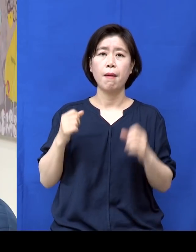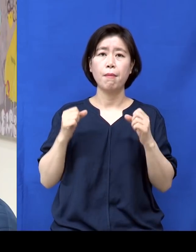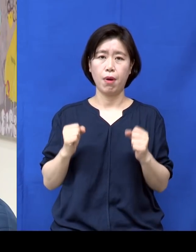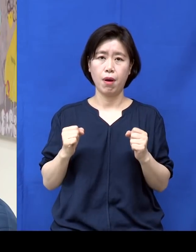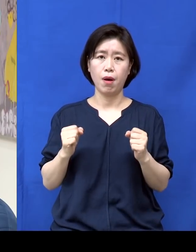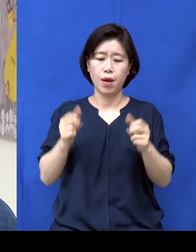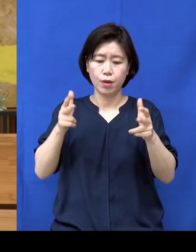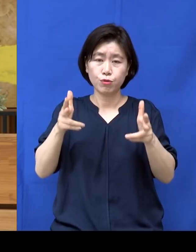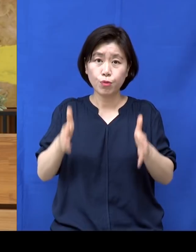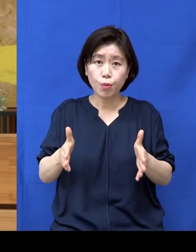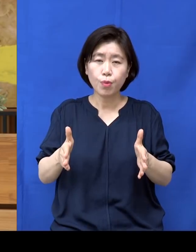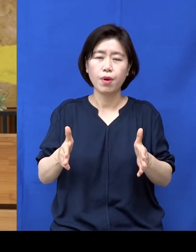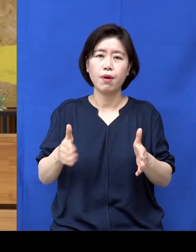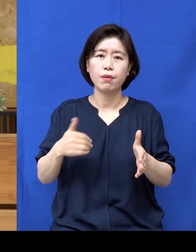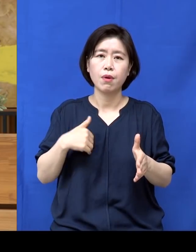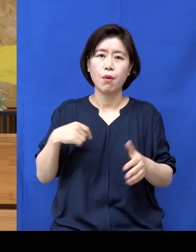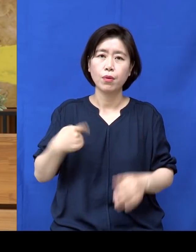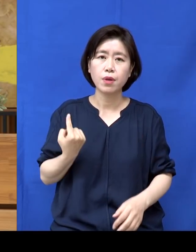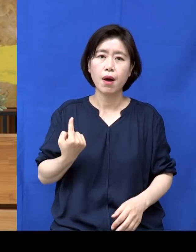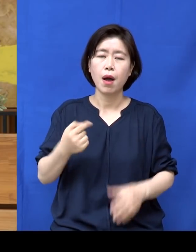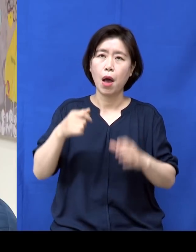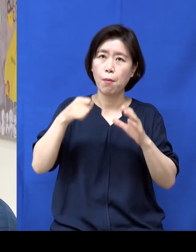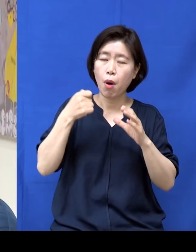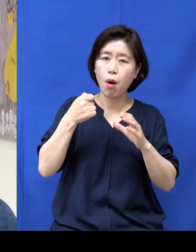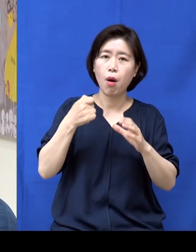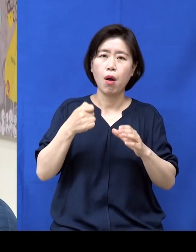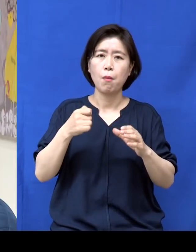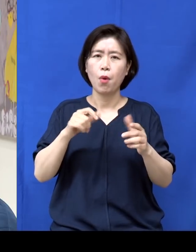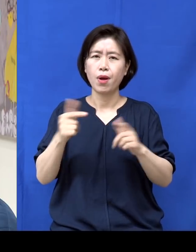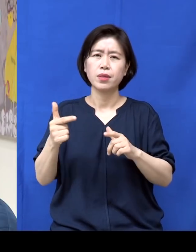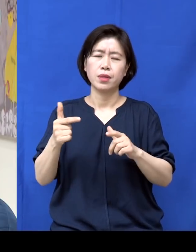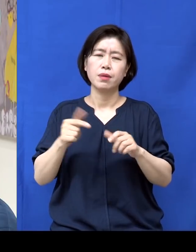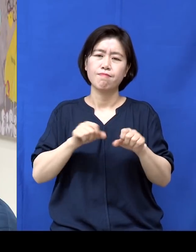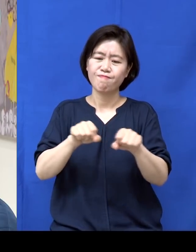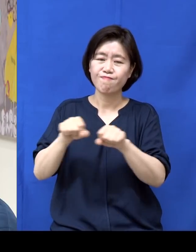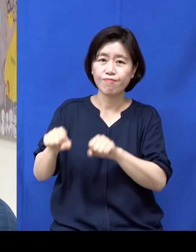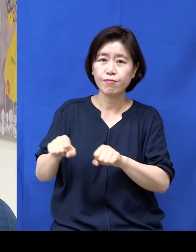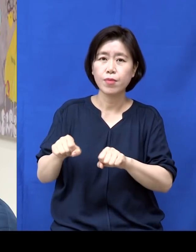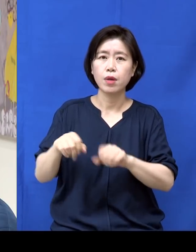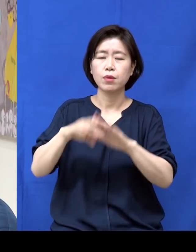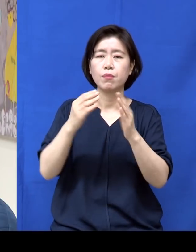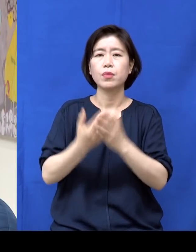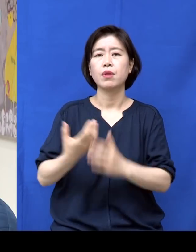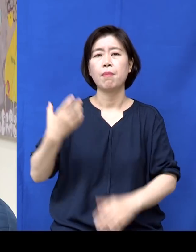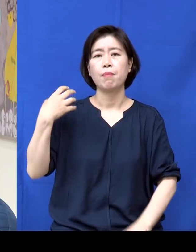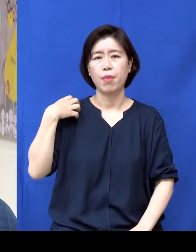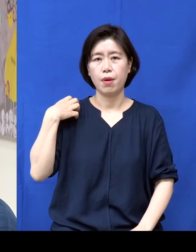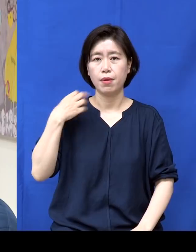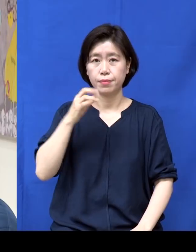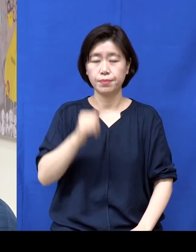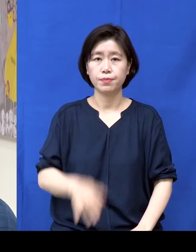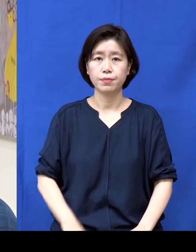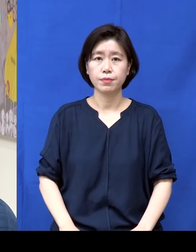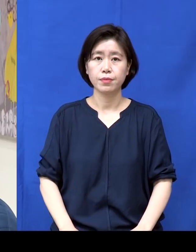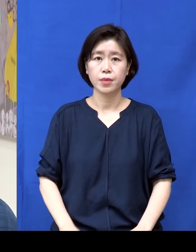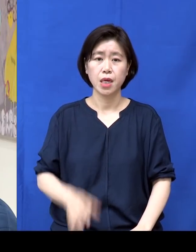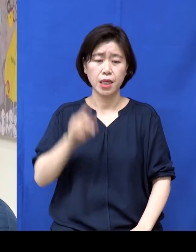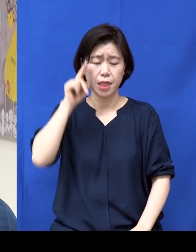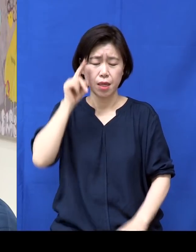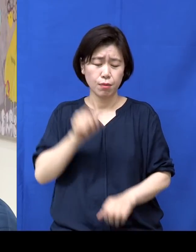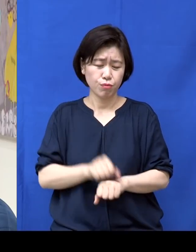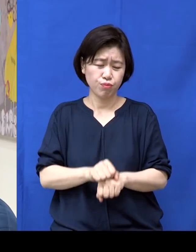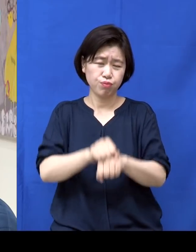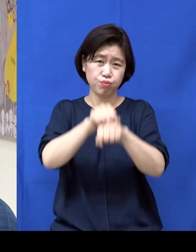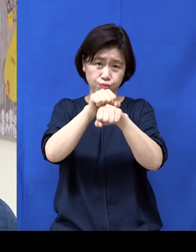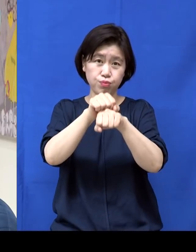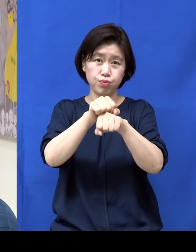혼자 감당했던 거예요. 아. 그러다가 그 피로와 이 정신적 스트레스가 누적이 됐는지 네. 1월 19일에 마지막